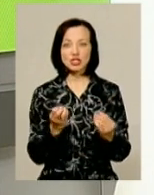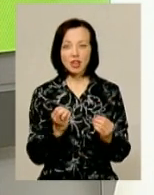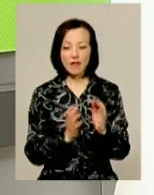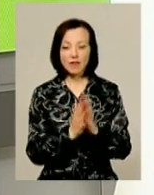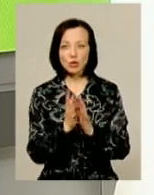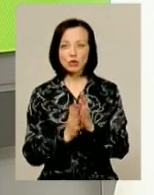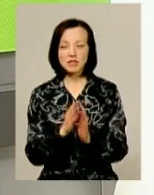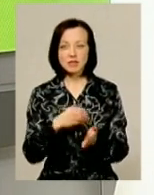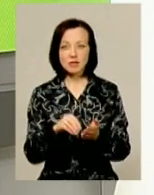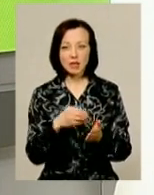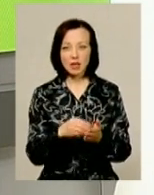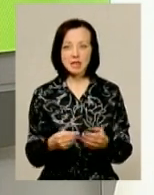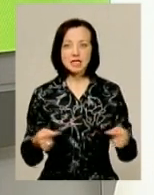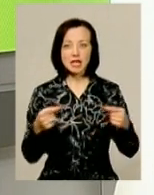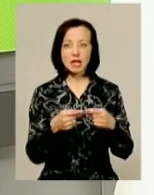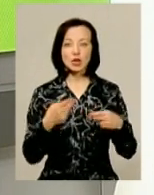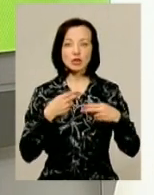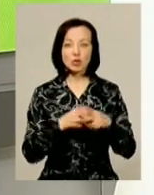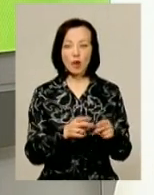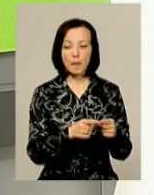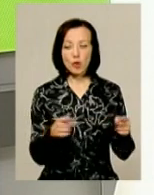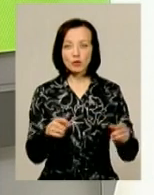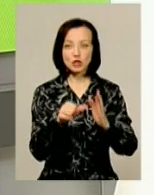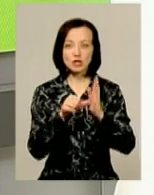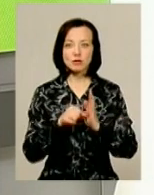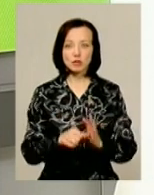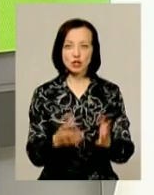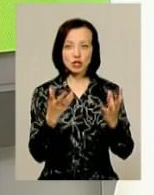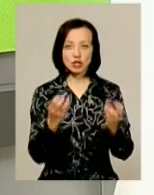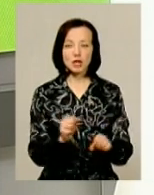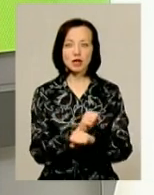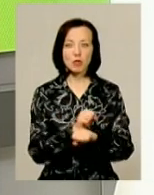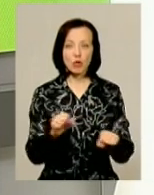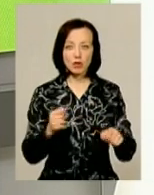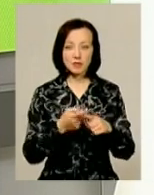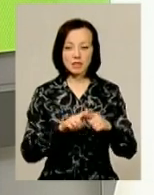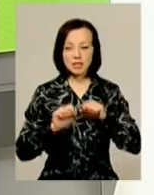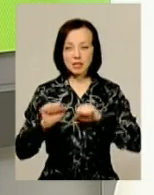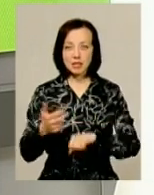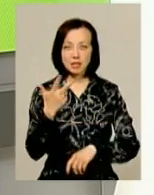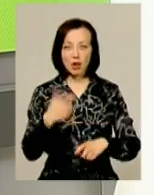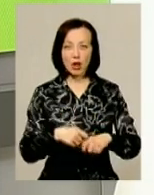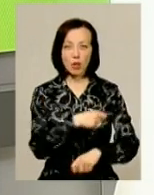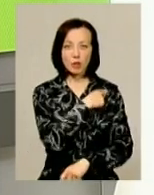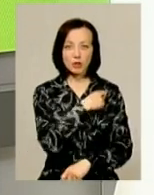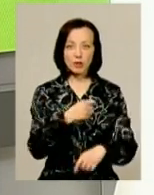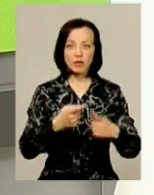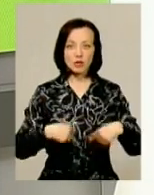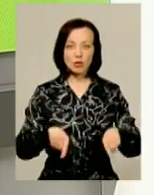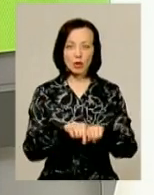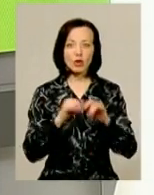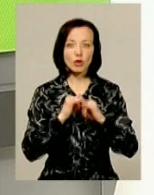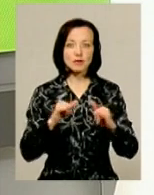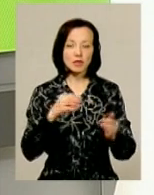свиней в домогосподарствах. Згідно інструкції, протягом півроку ще не можна буде у захисній цій 3-кілометровій зоні розводити